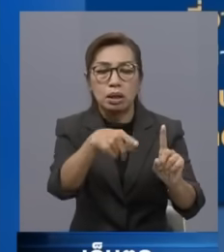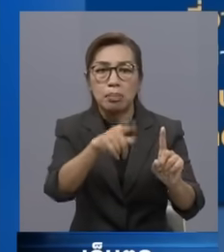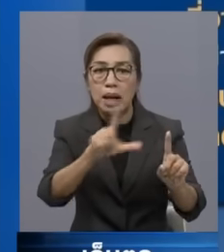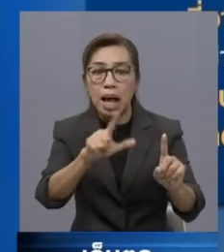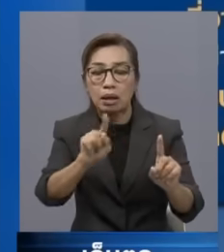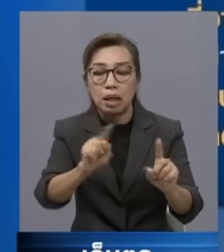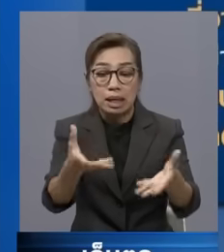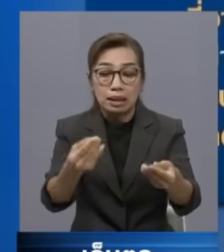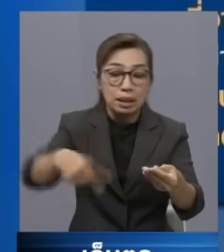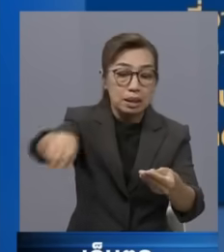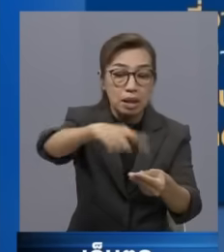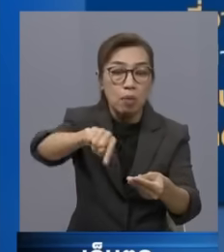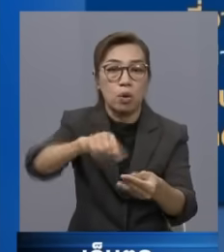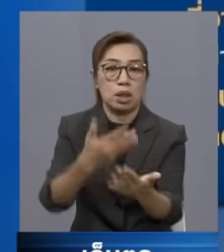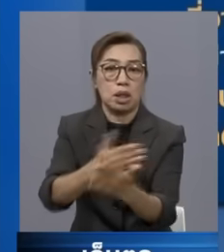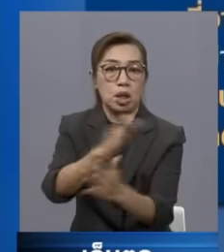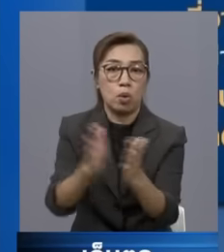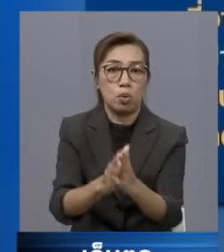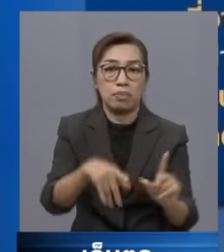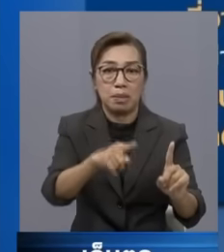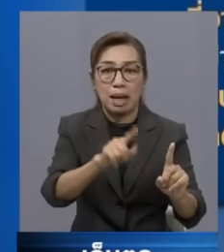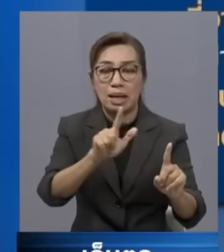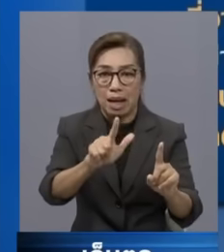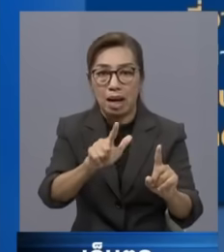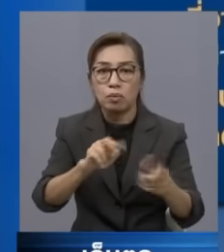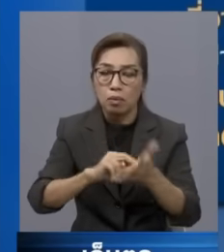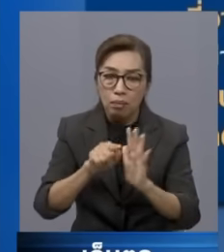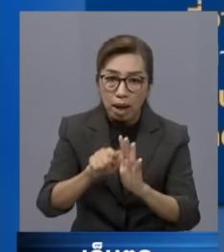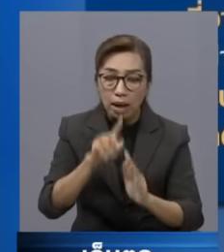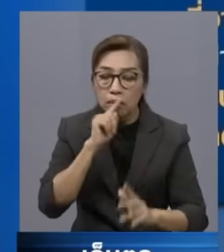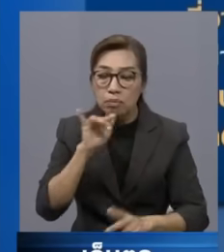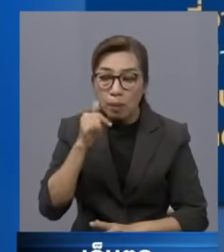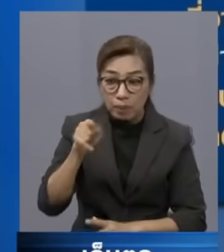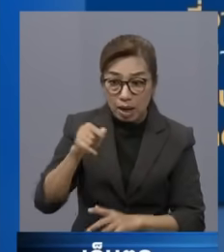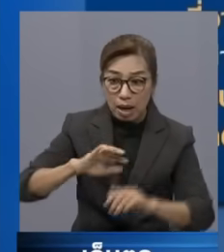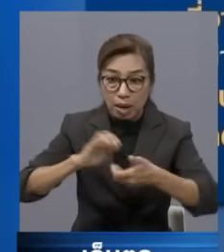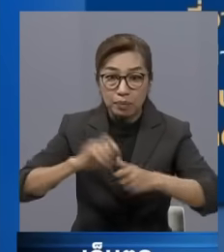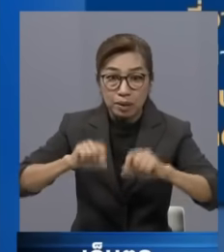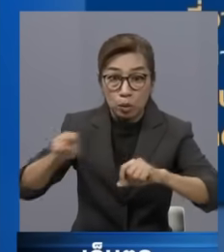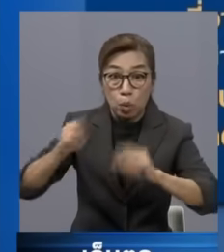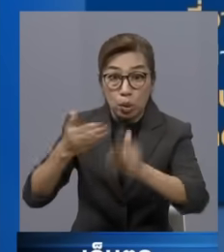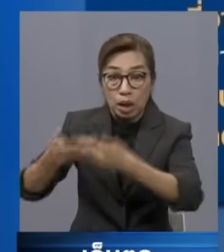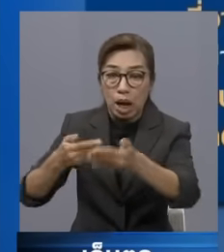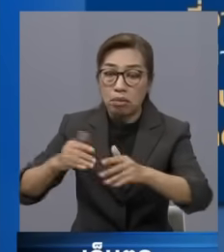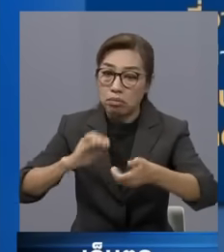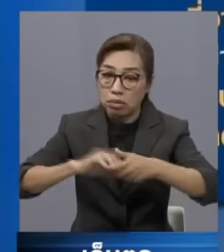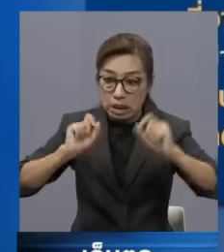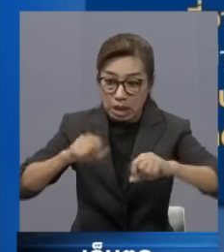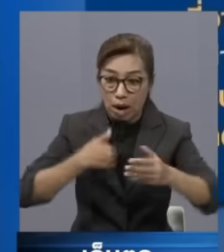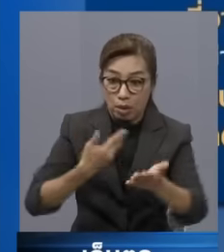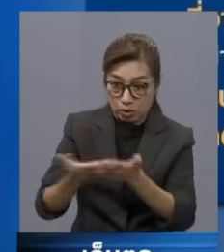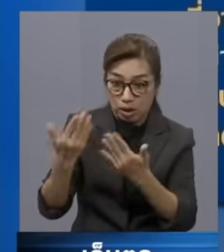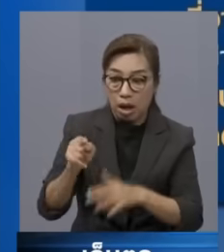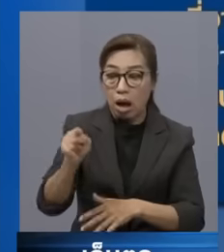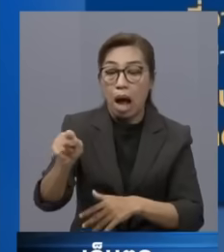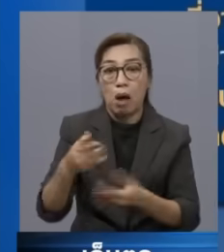คลุมราคาที่ดินและค่าเสียหายที่อาจเกิดขึ้นอันเนื่องมาจากการไม่ปฏิบัติตามสัญญาของผู้ขายแสนสิริชำระเงิน